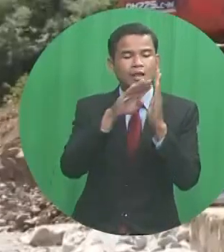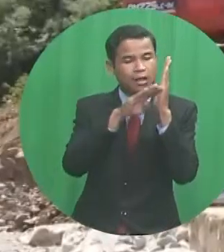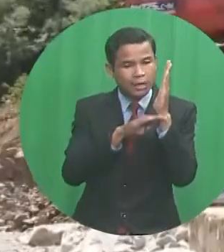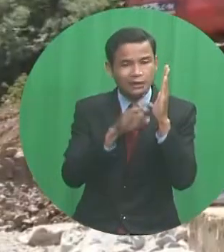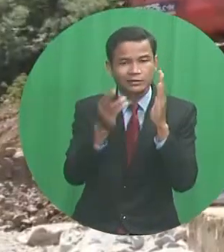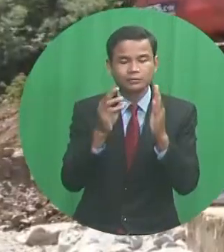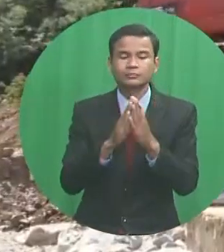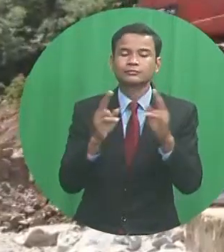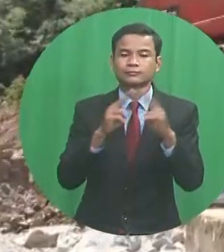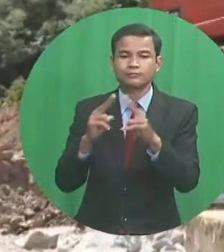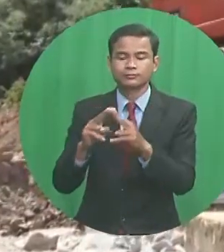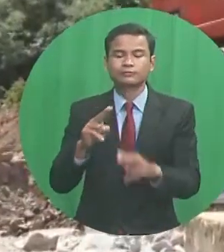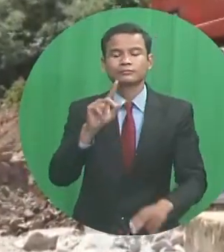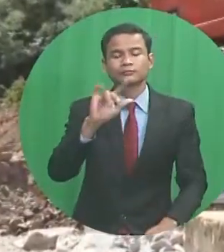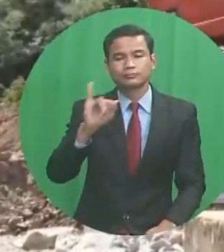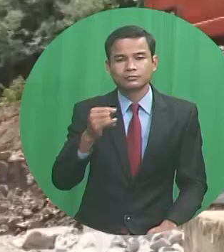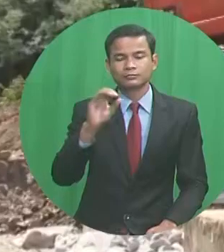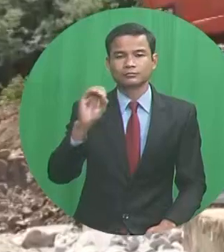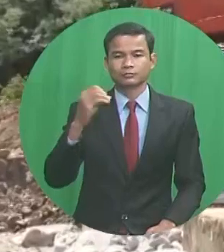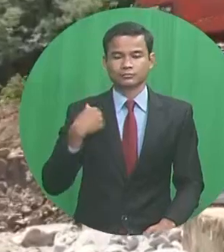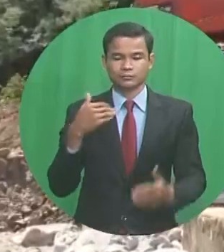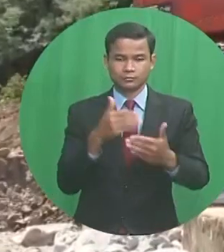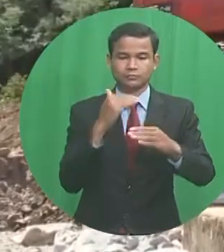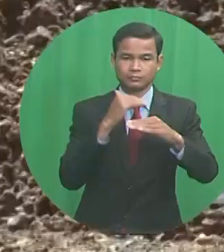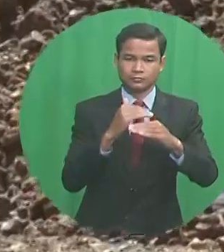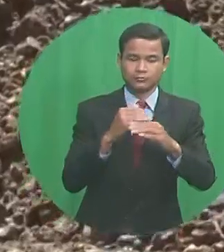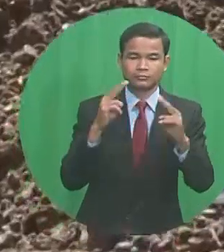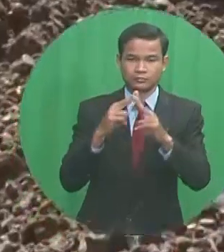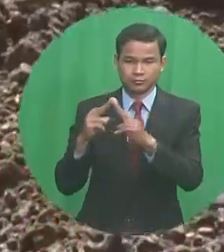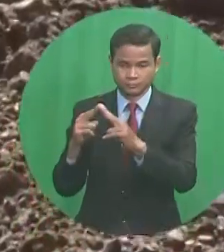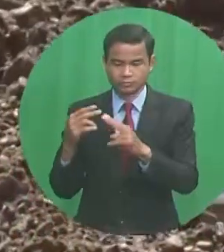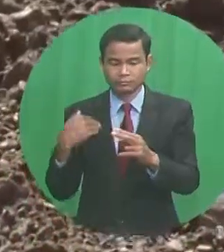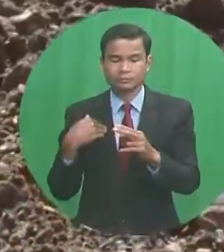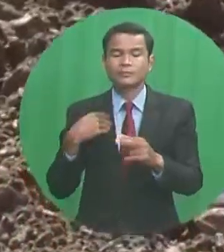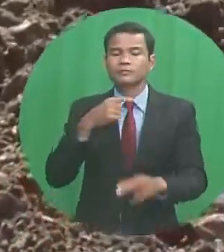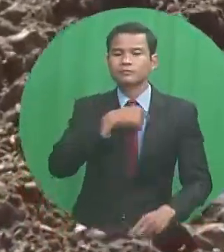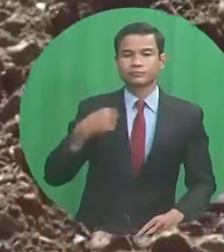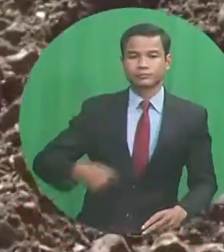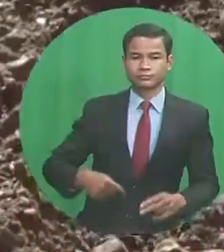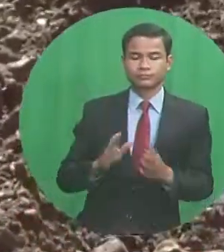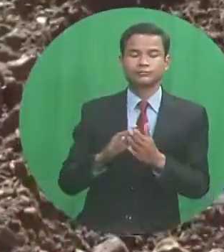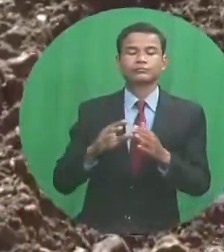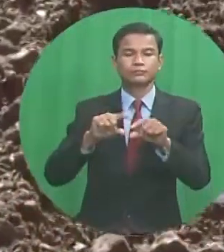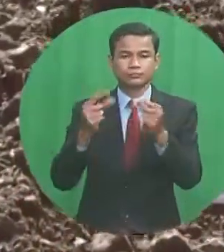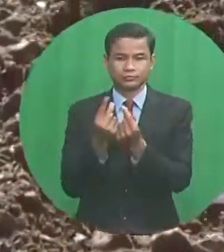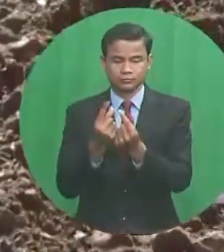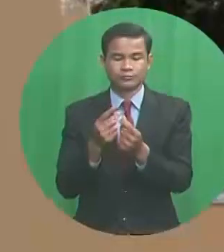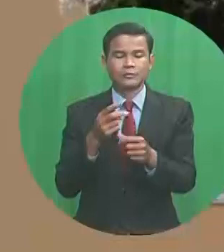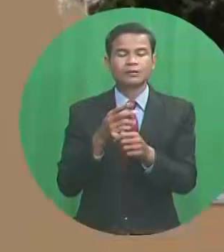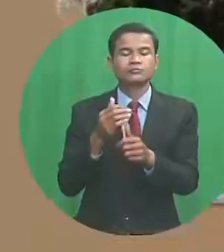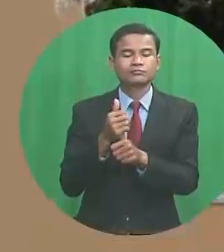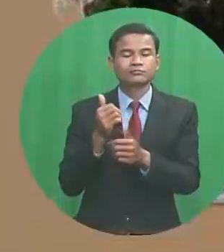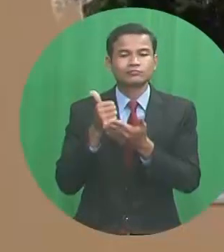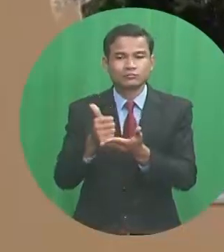នុងទីក្រុងចូជូដែលនៅជាប់នឹងរដ្ឋធានីប៉េកាំងរបស់ប្រទេសចិនក៏ក្រុមនាវិកទទួលបន្ទុកលើការថែទាំផ្លូ